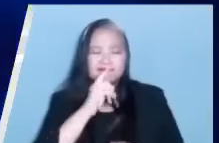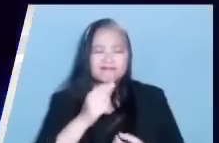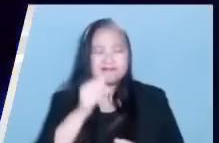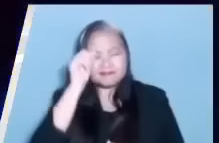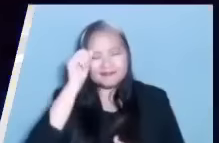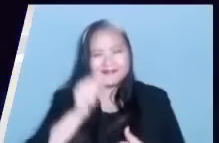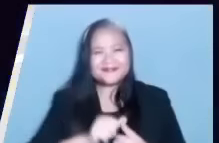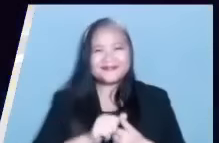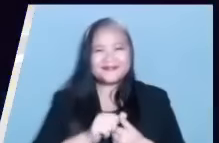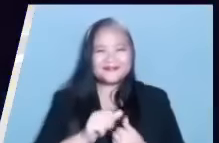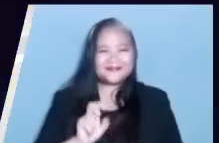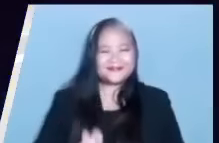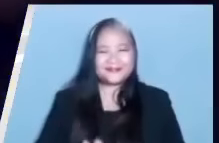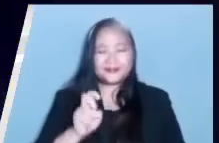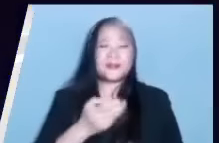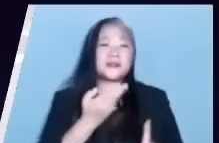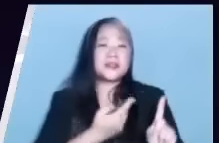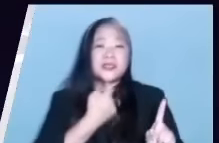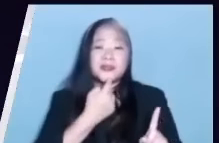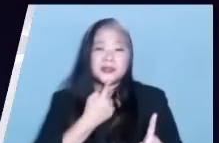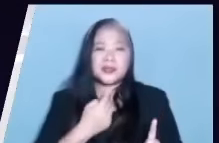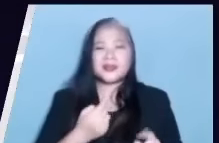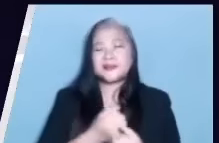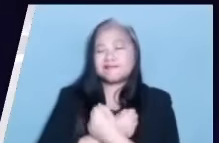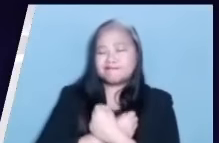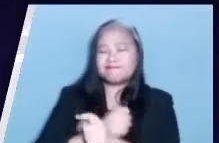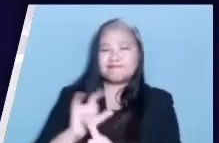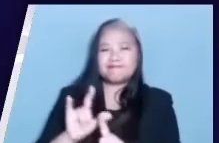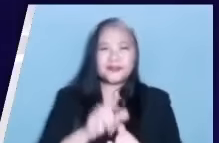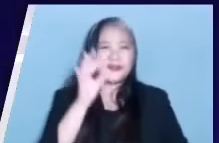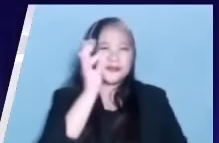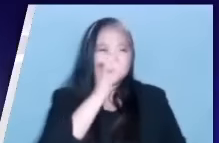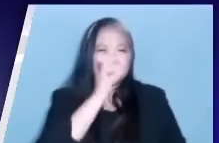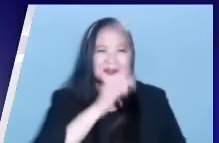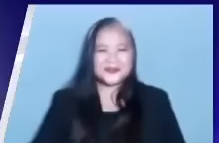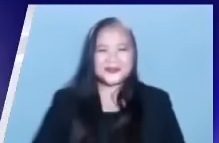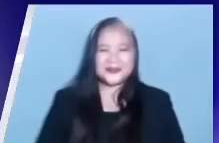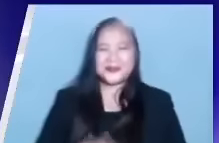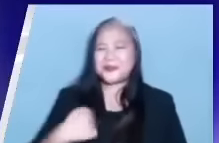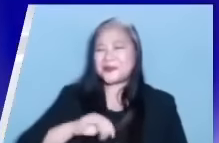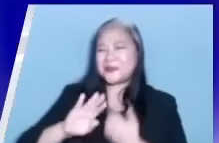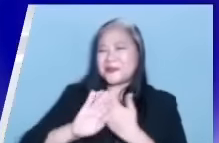sinabi ni Olivia na mahal niya ang mga Pinoy. We love you too!